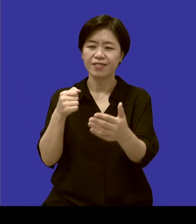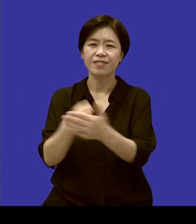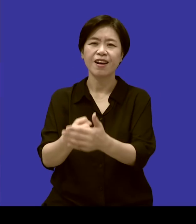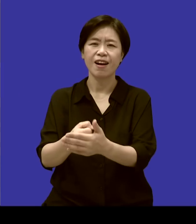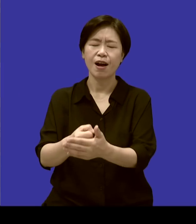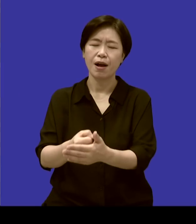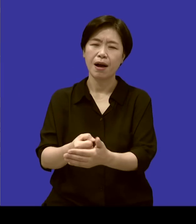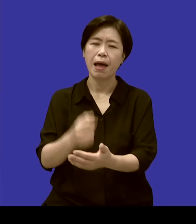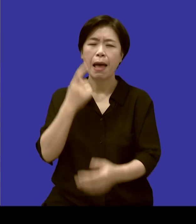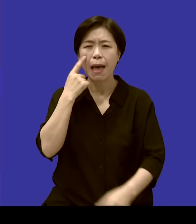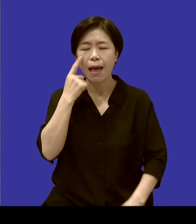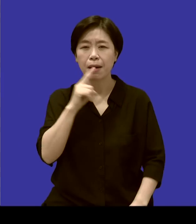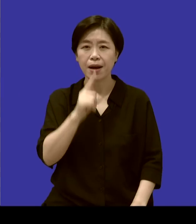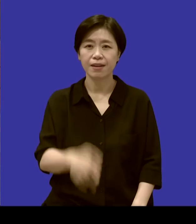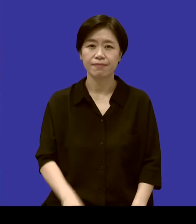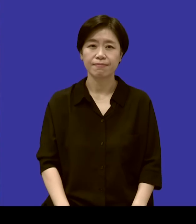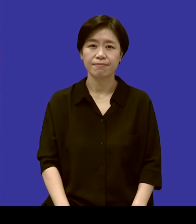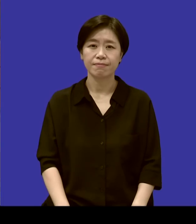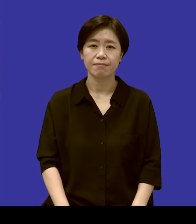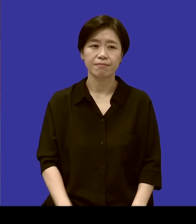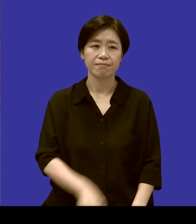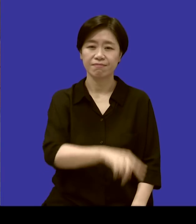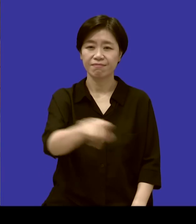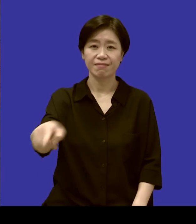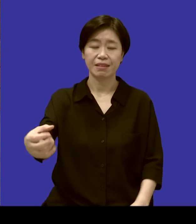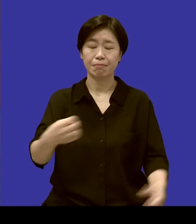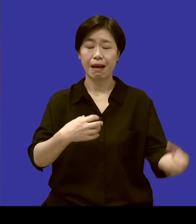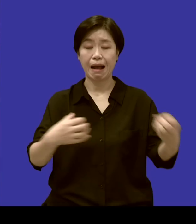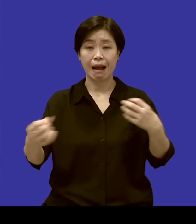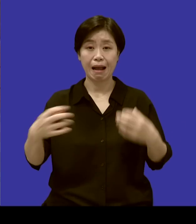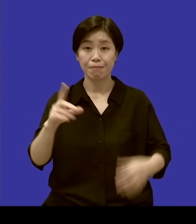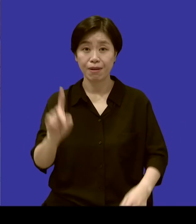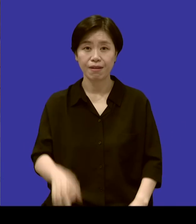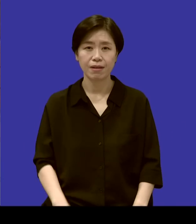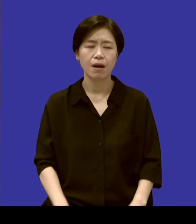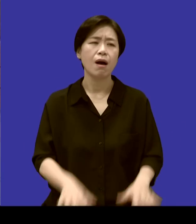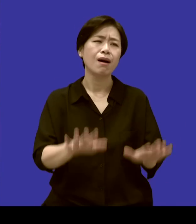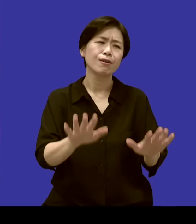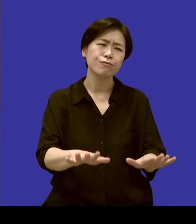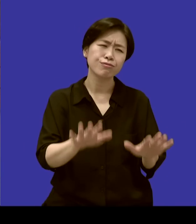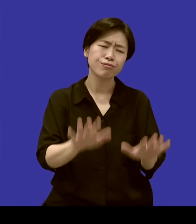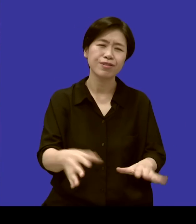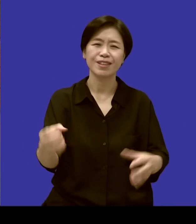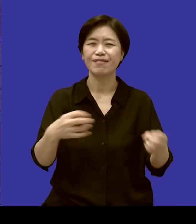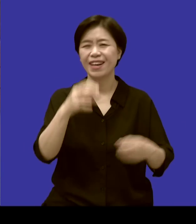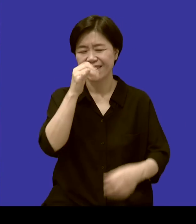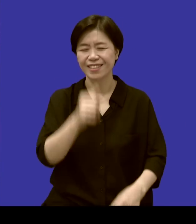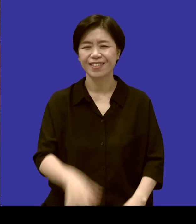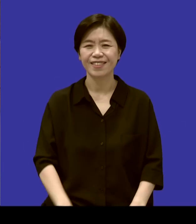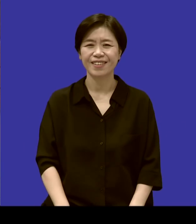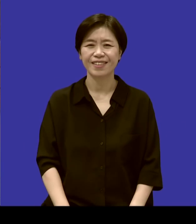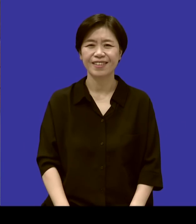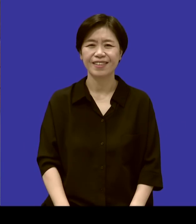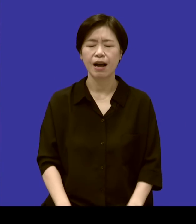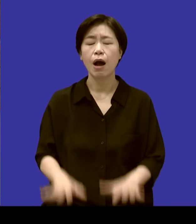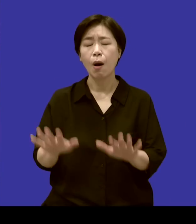권사님이 적당히 내가 왜 적당히 하는지 알았어. 이제 알겠어요. 이제 알았어. 아, 그건 좀 알겠네요.